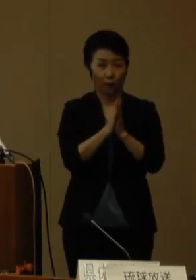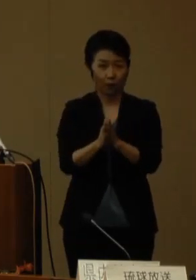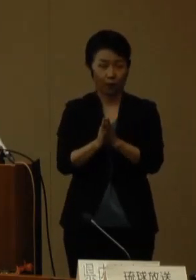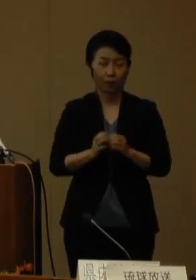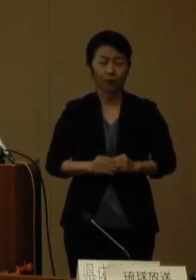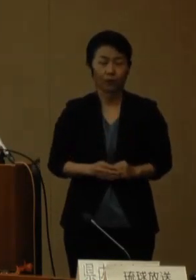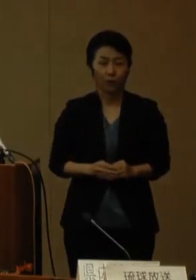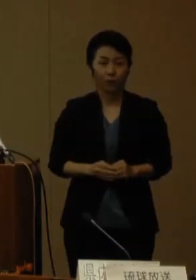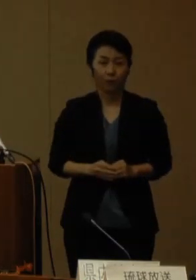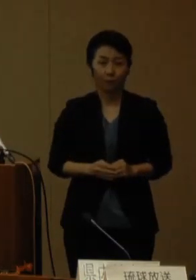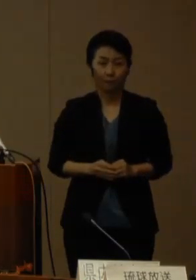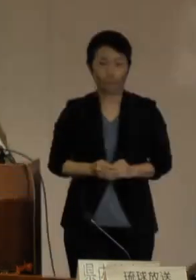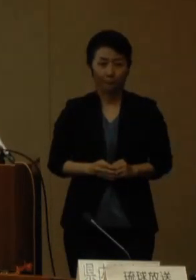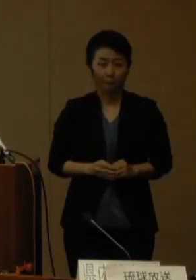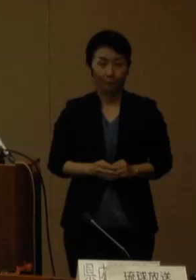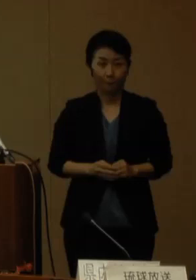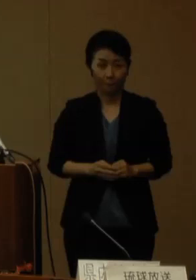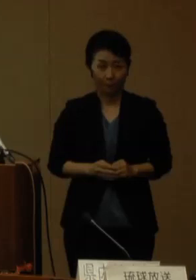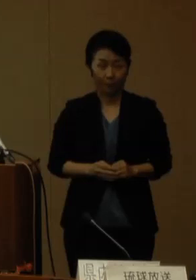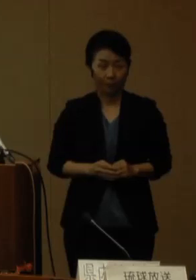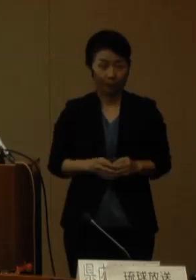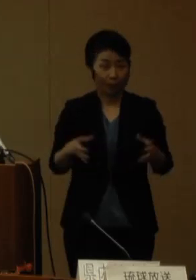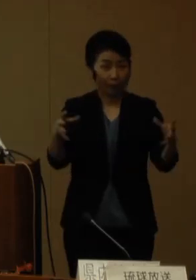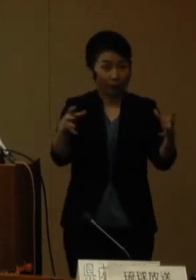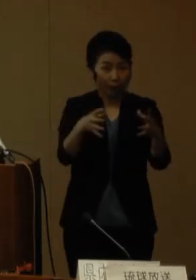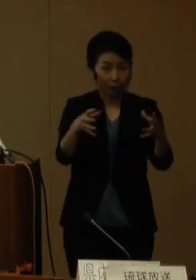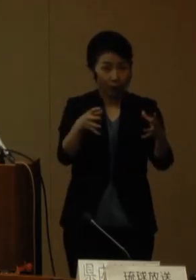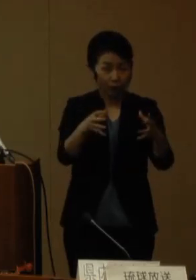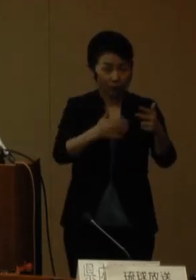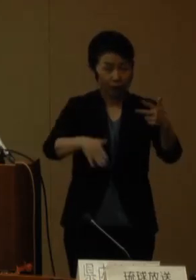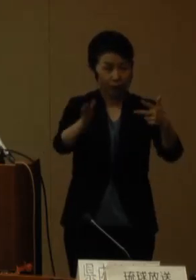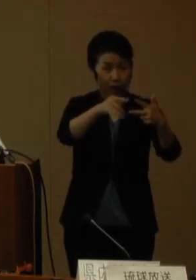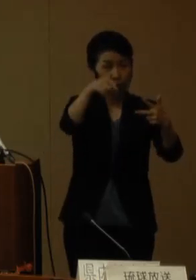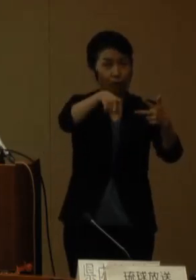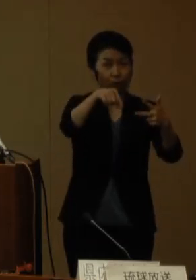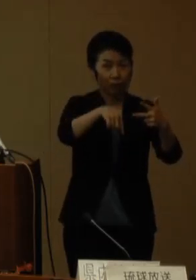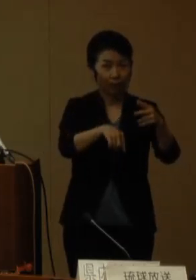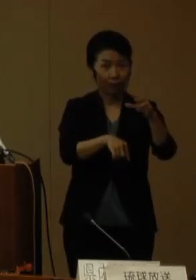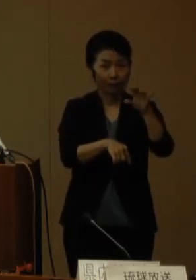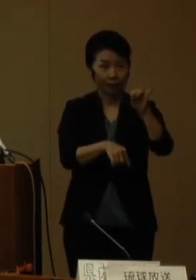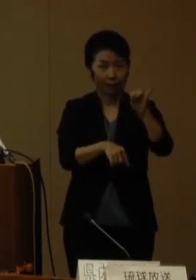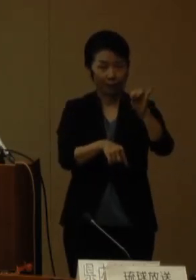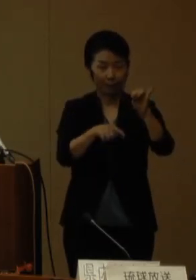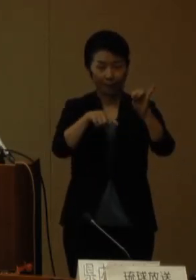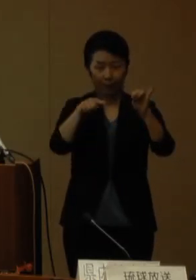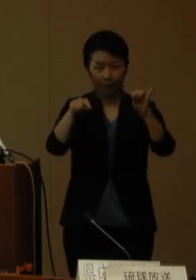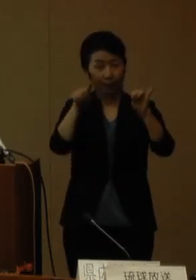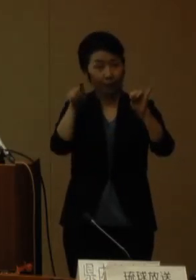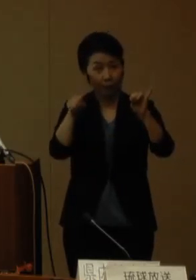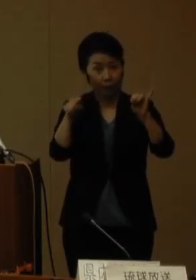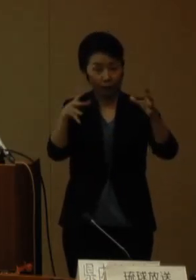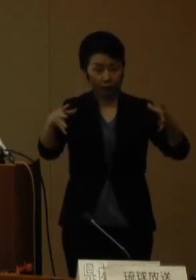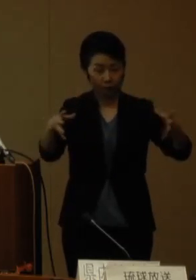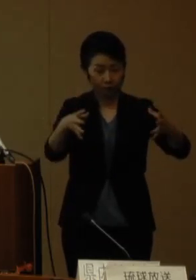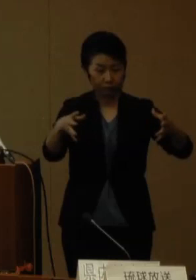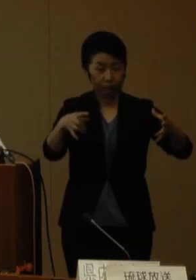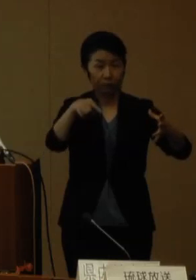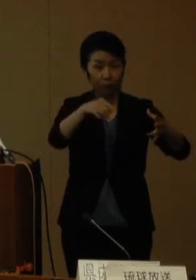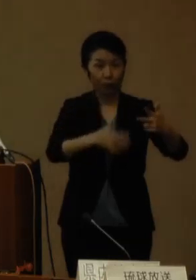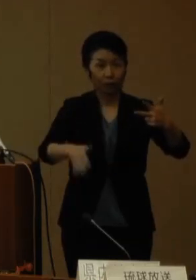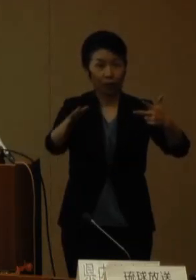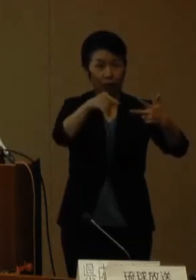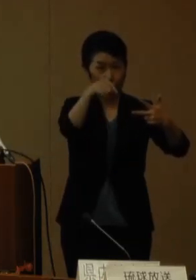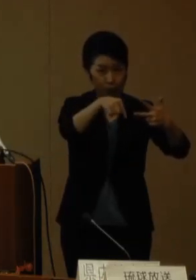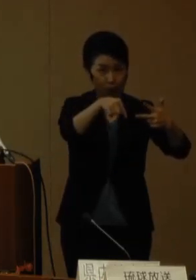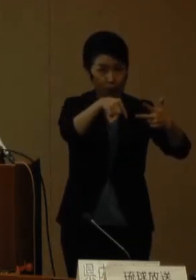最後に、集客施設についてですが、1000平米を超える大規模な集客施設、また